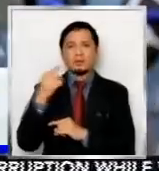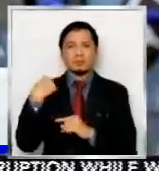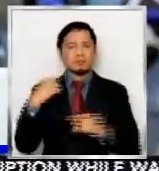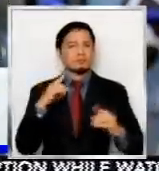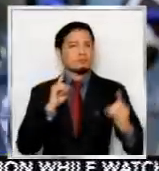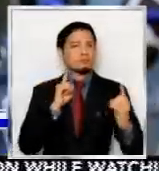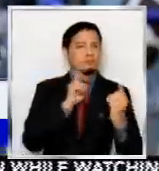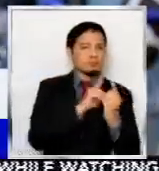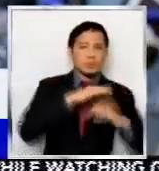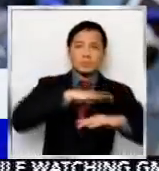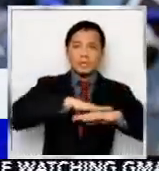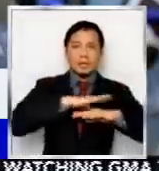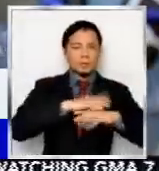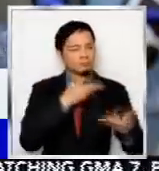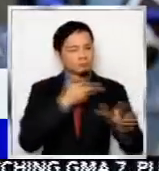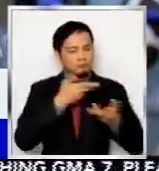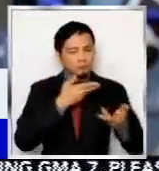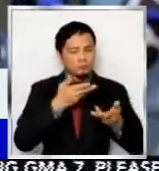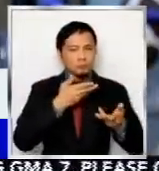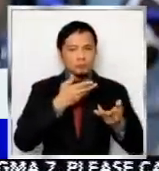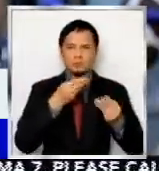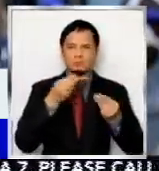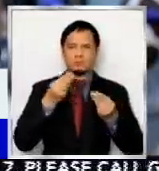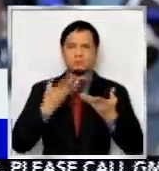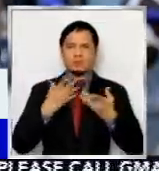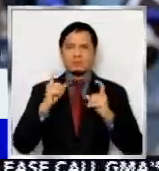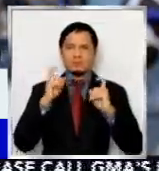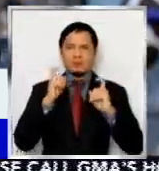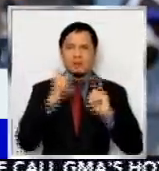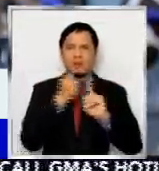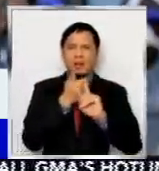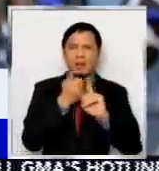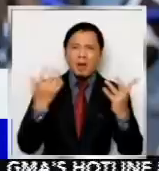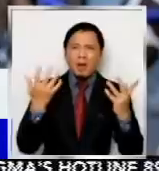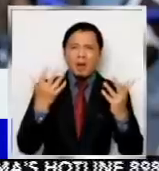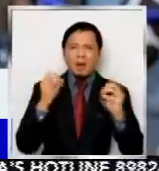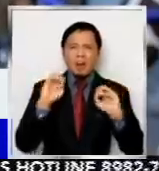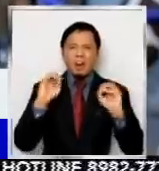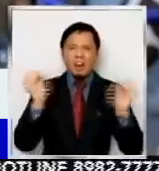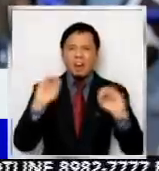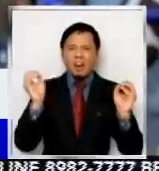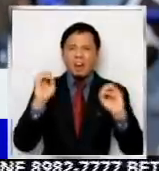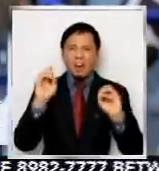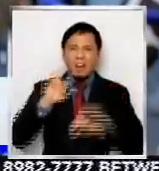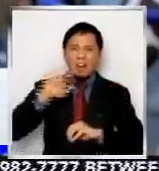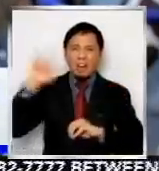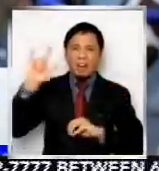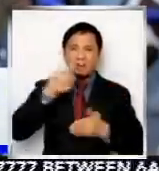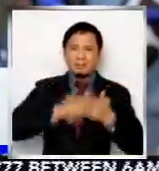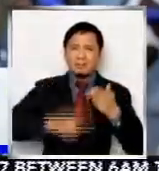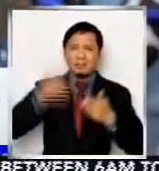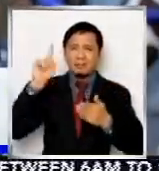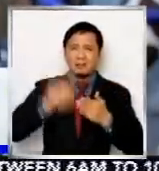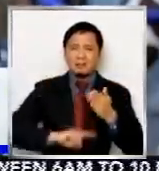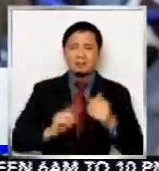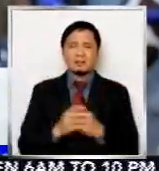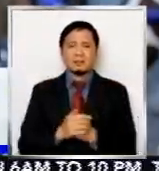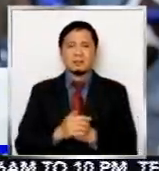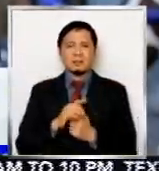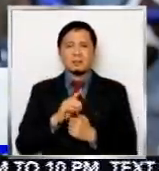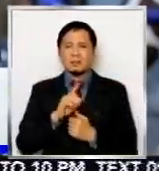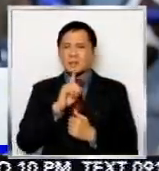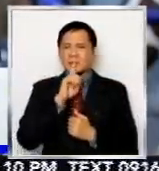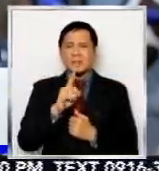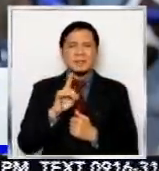Malaking panghihinayang na imbis na makapag-umpisa na kami sa trabaho, ganon.